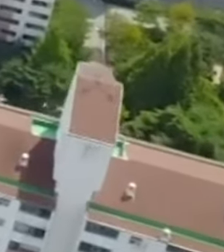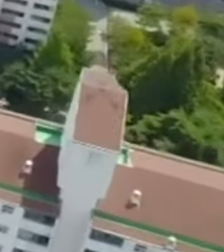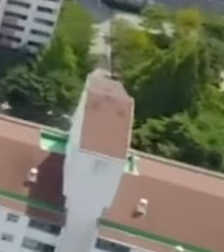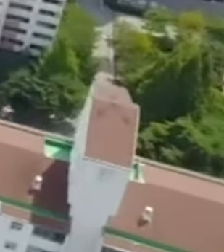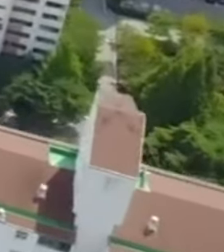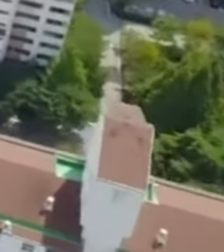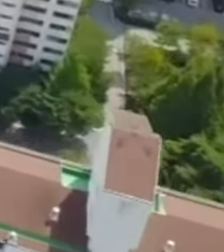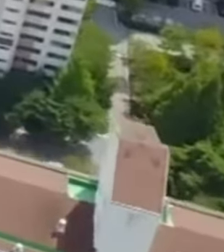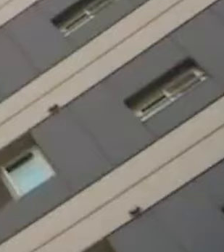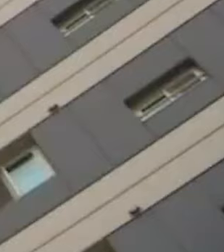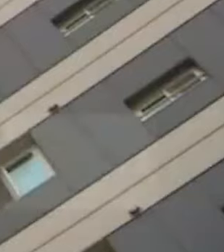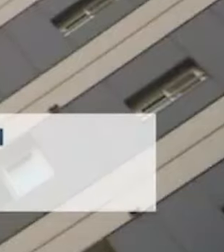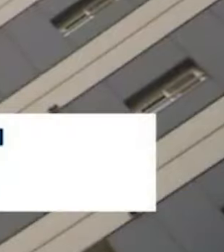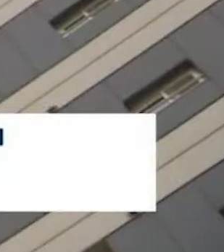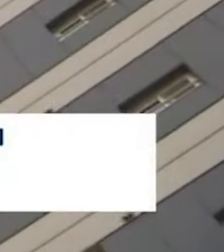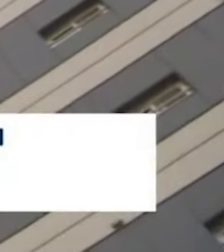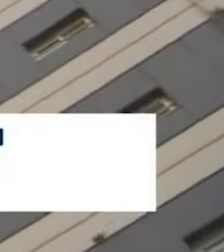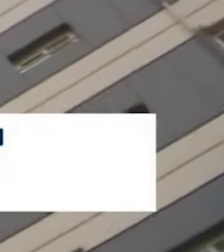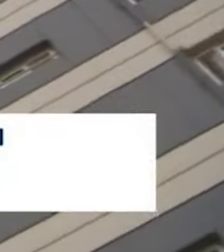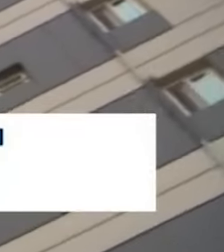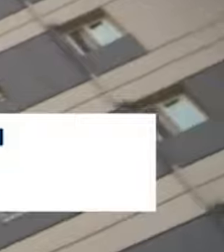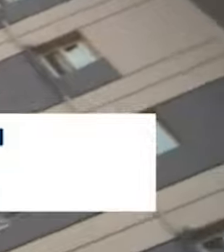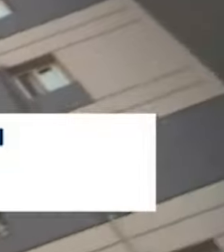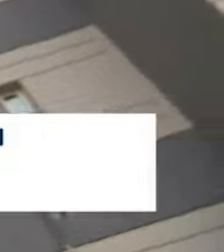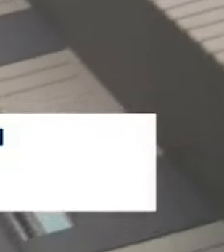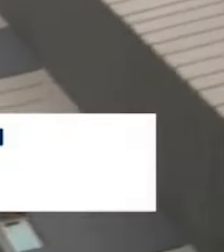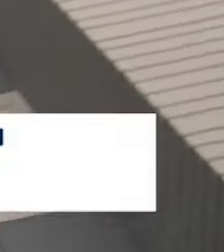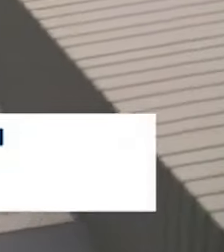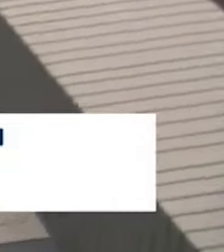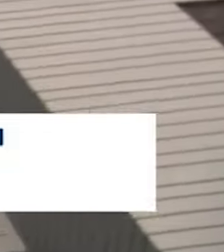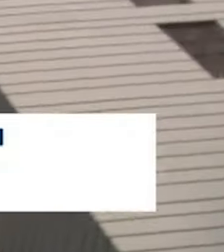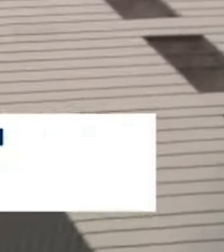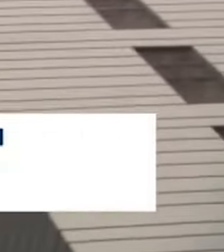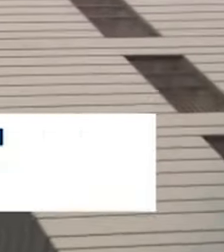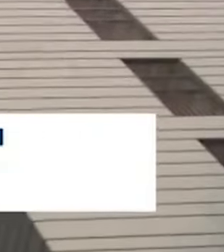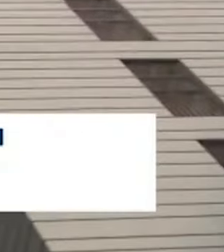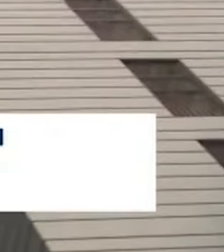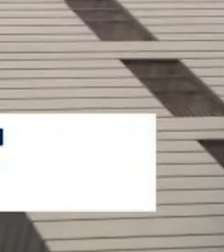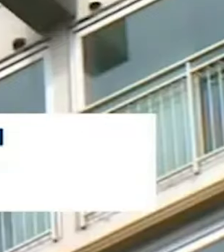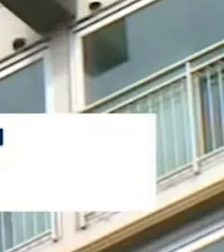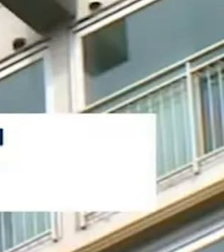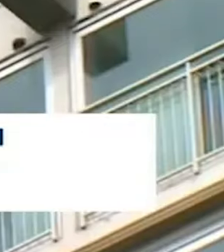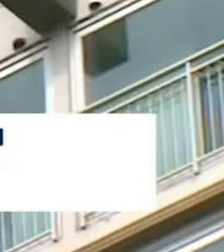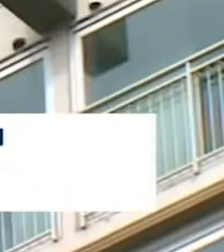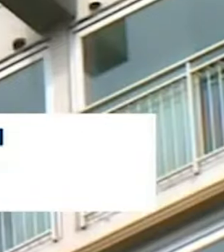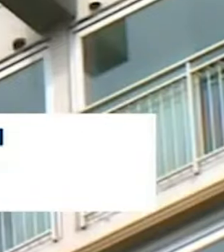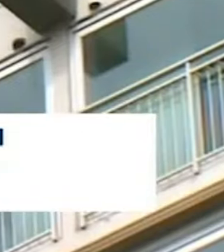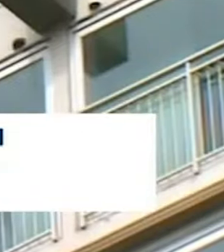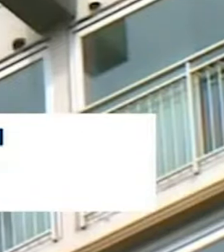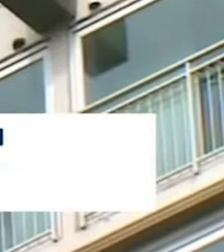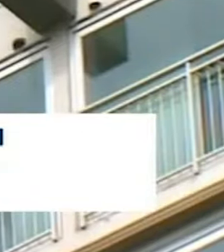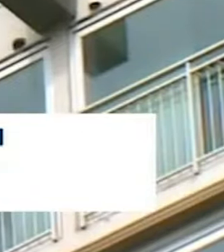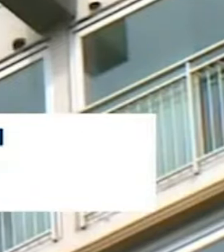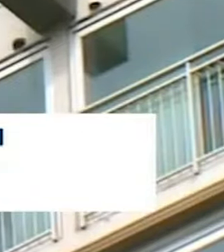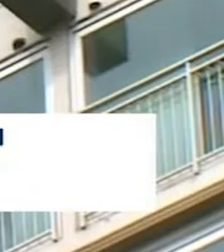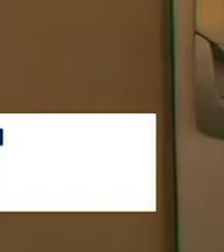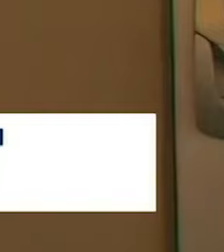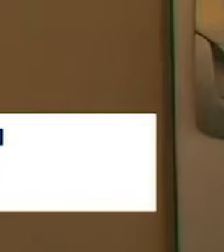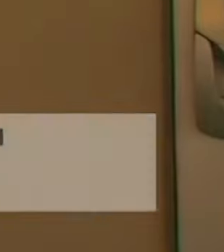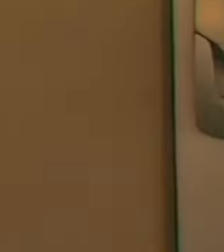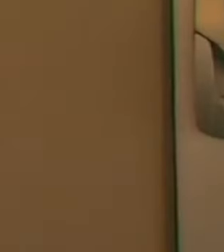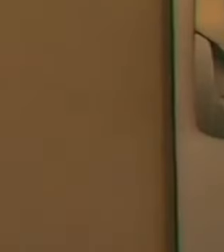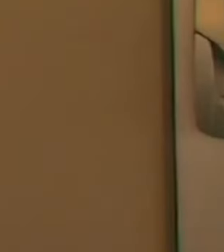시중은행의 대출 강화는 전세시장도 얼어붙게 하고 있습니다. 가을 이사철이지만 신규 전세 거래가 크게 줄었다는 게